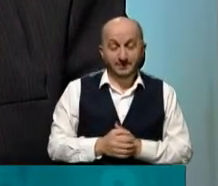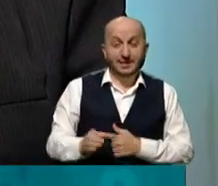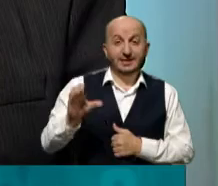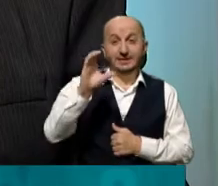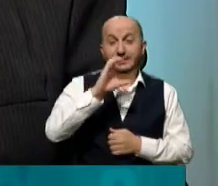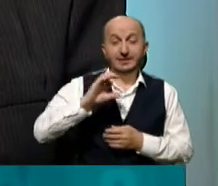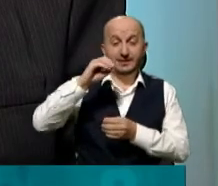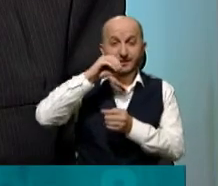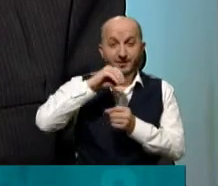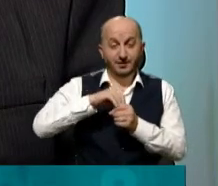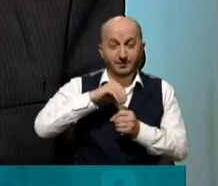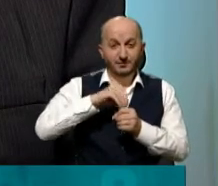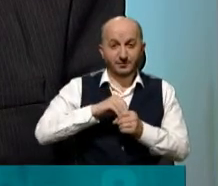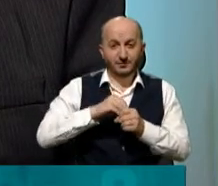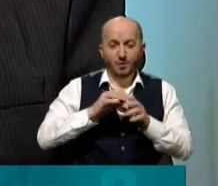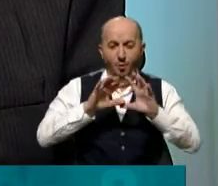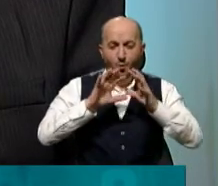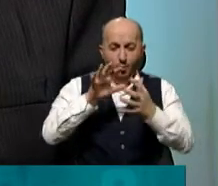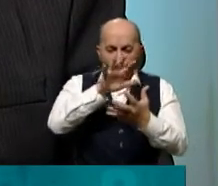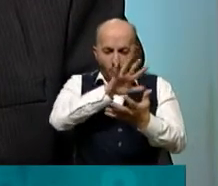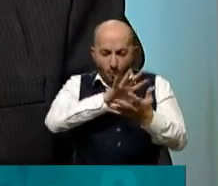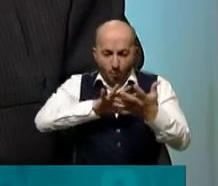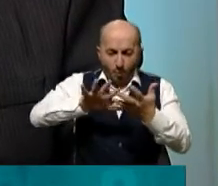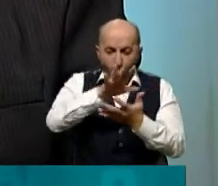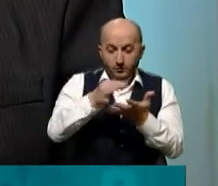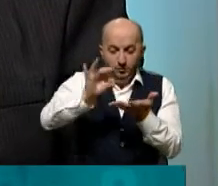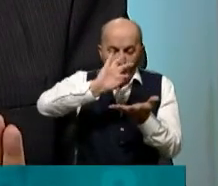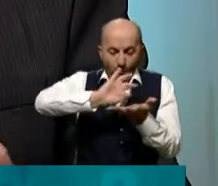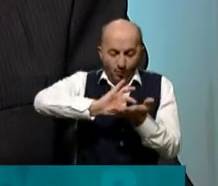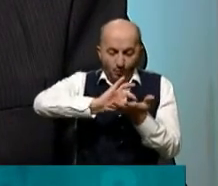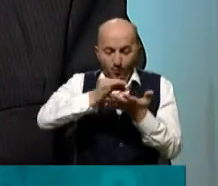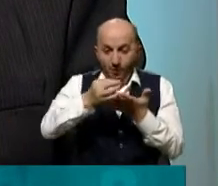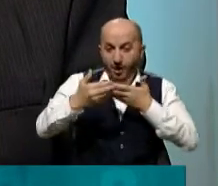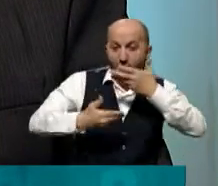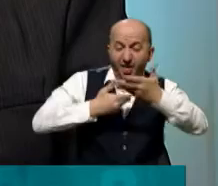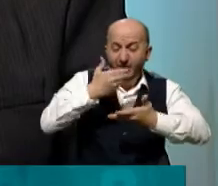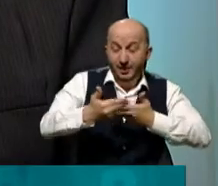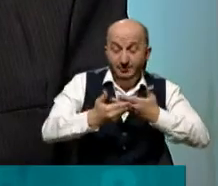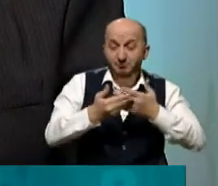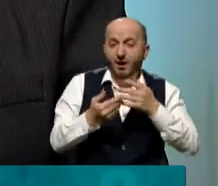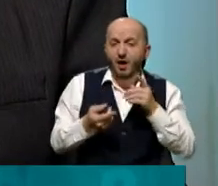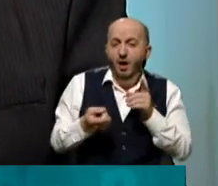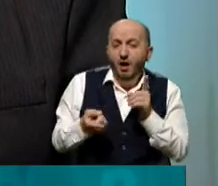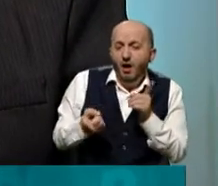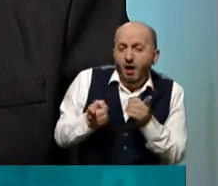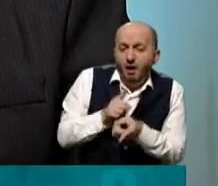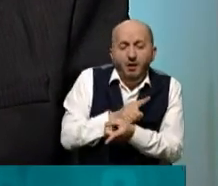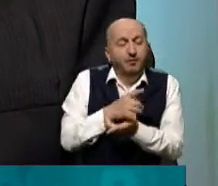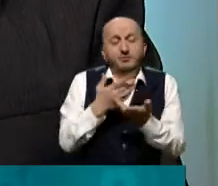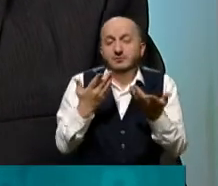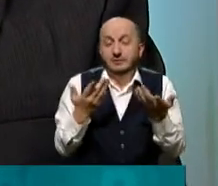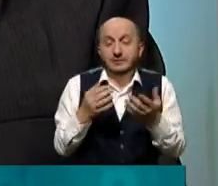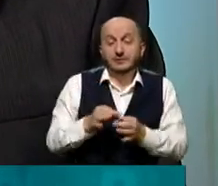İslam'da kahinlik, falcılık, İşte hangi çeşidi olursa olsun hani bir takım böyle